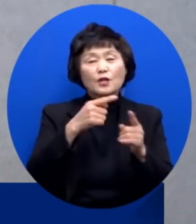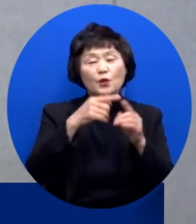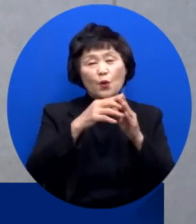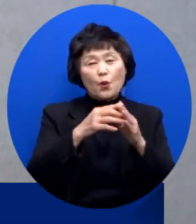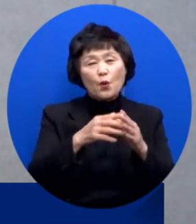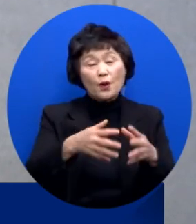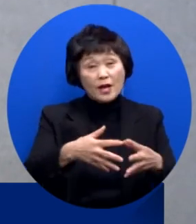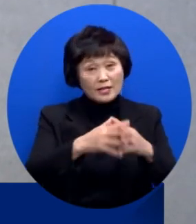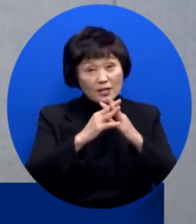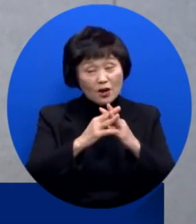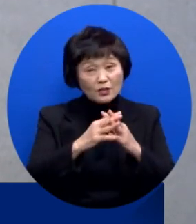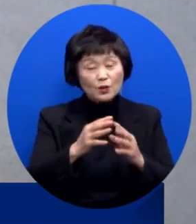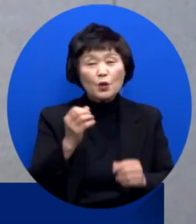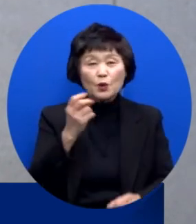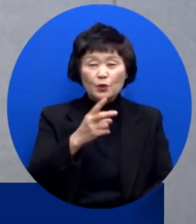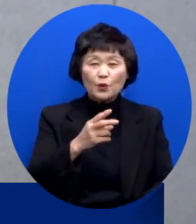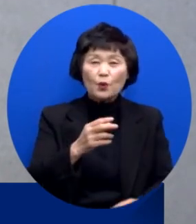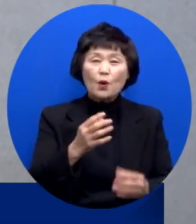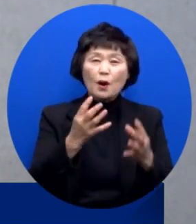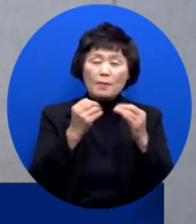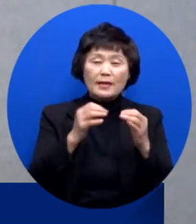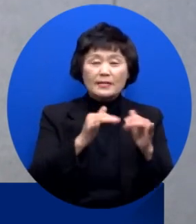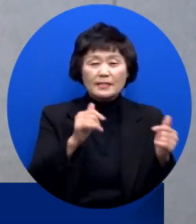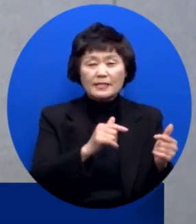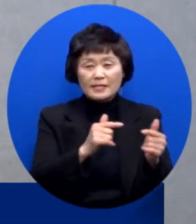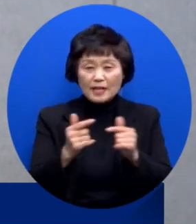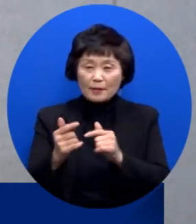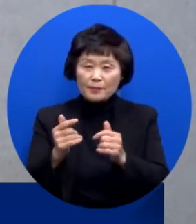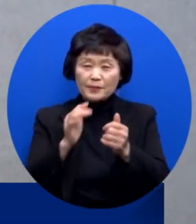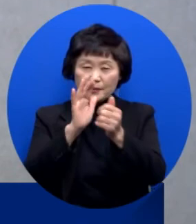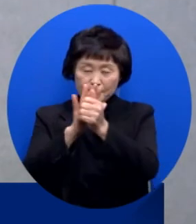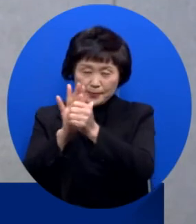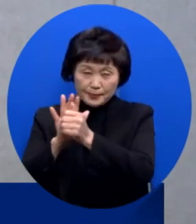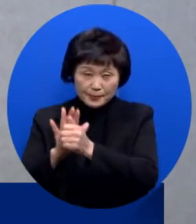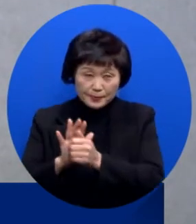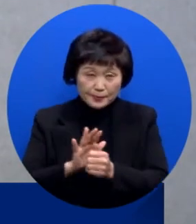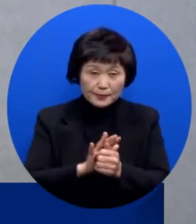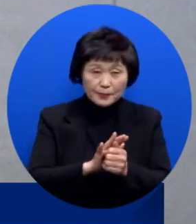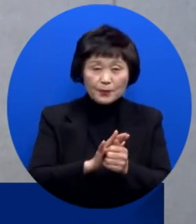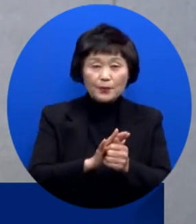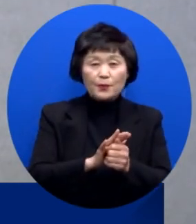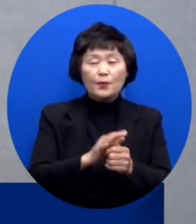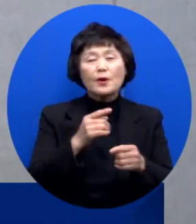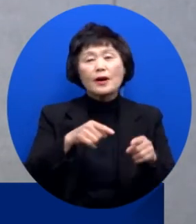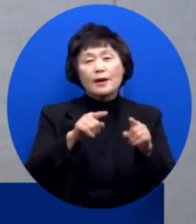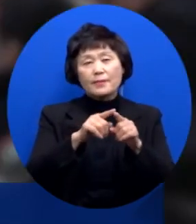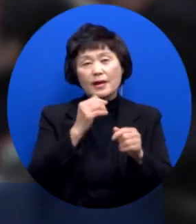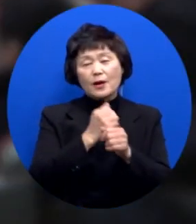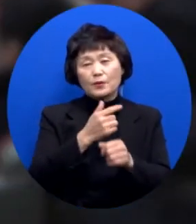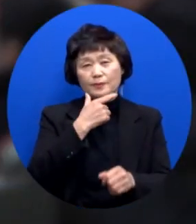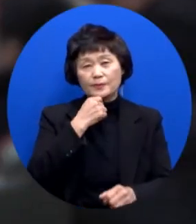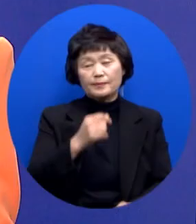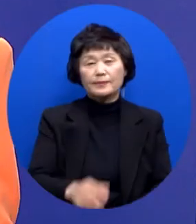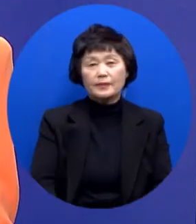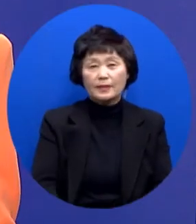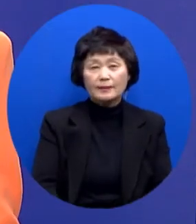불안 친구들 한테 문 두드림 에 찾아가서 거민을 같이 나누는 에 그런 일들을 하고 싶습니다